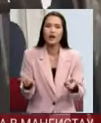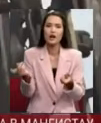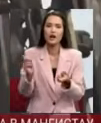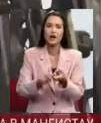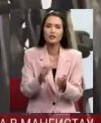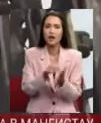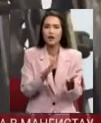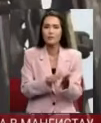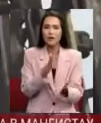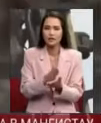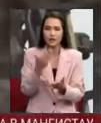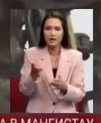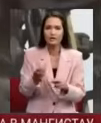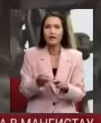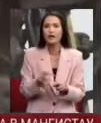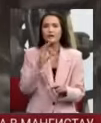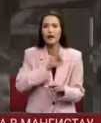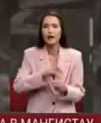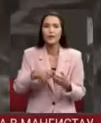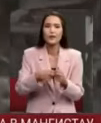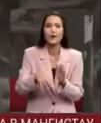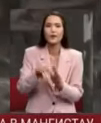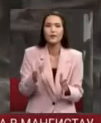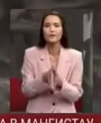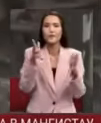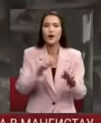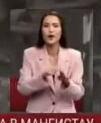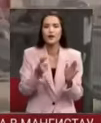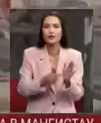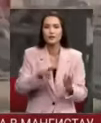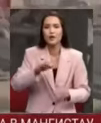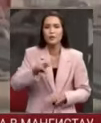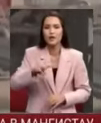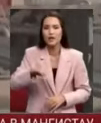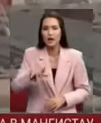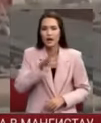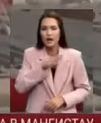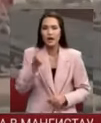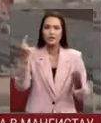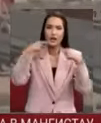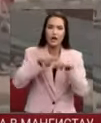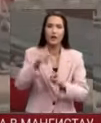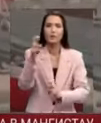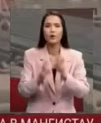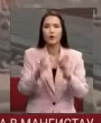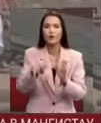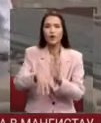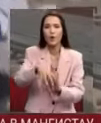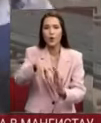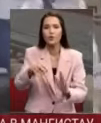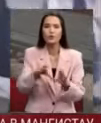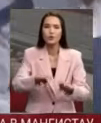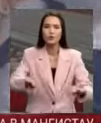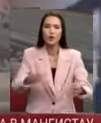того, «Казпетродриллинг» выделяет более 17 миллиардов тенге на строительство завода по производству насосно-компрессорных труб и насосных